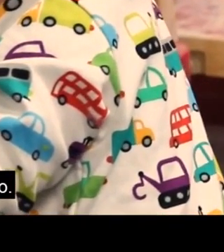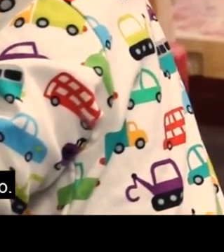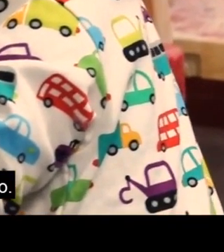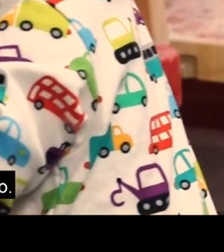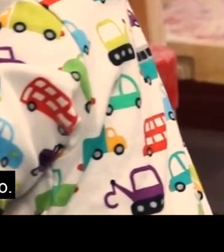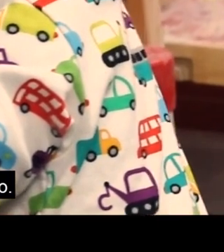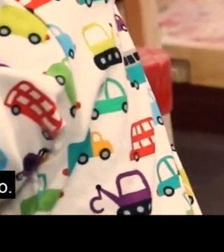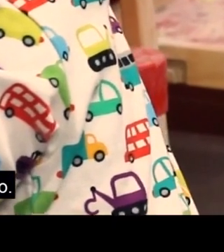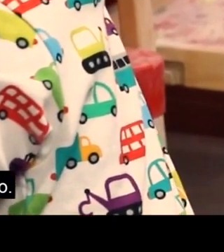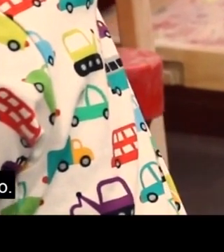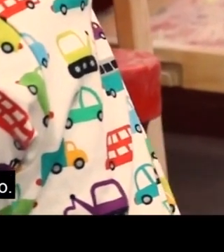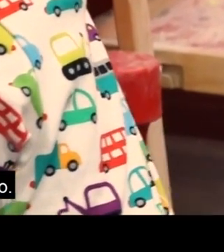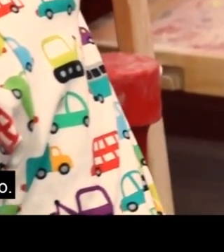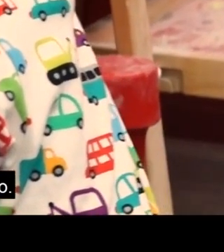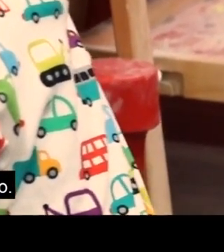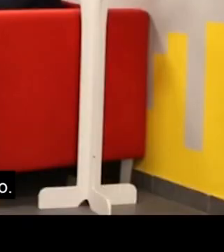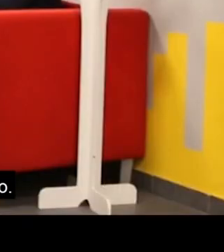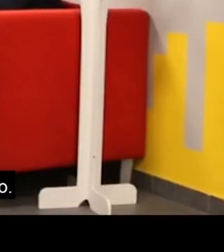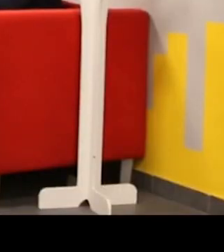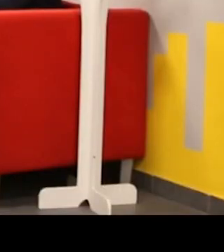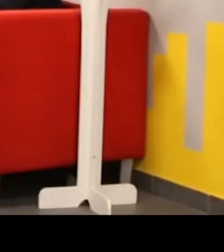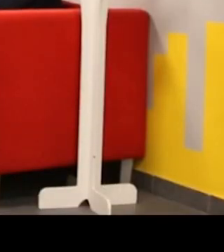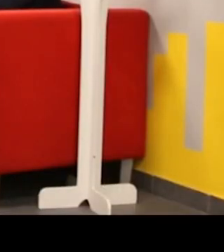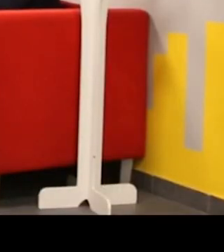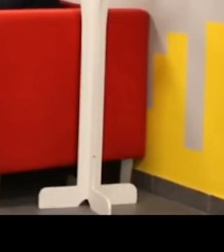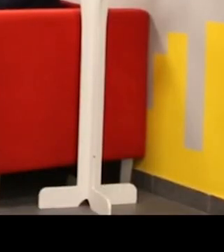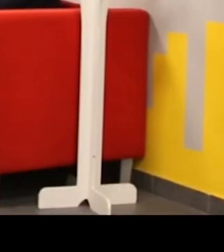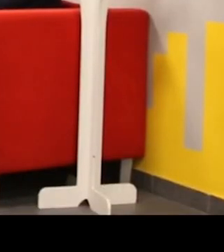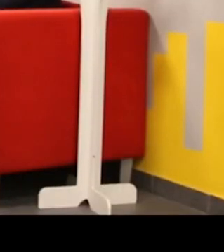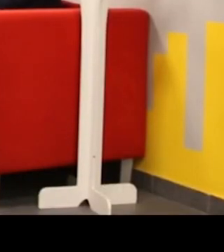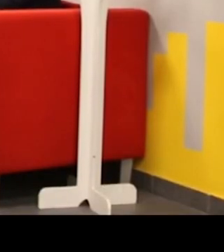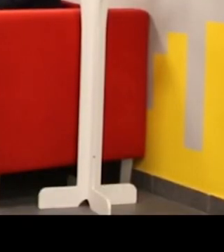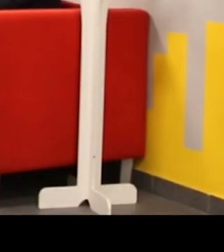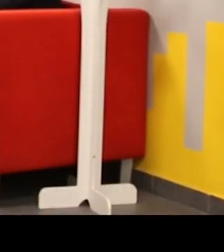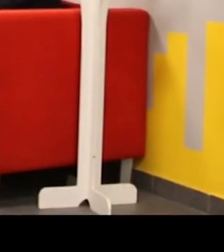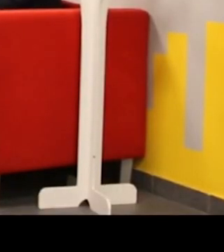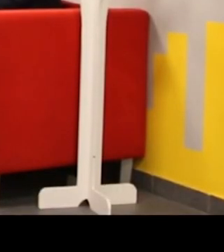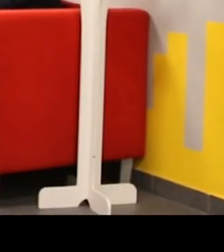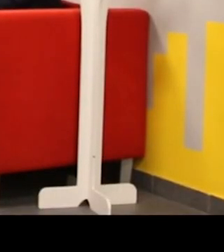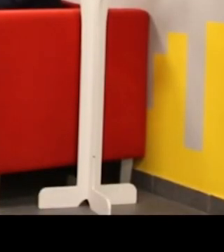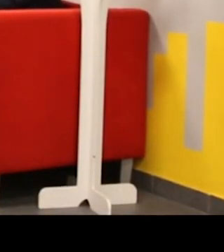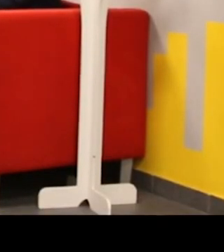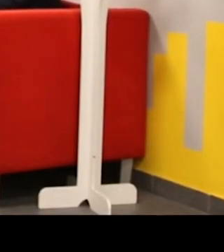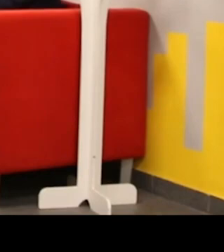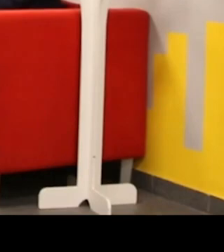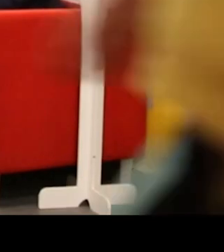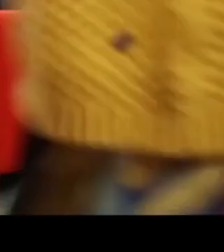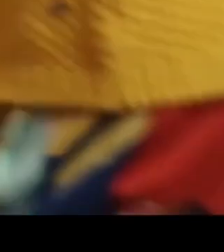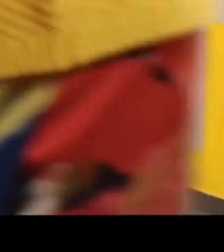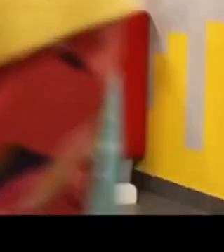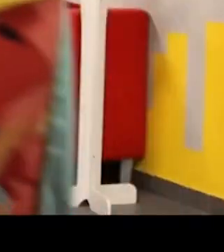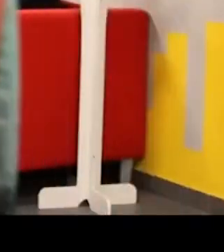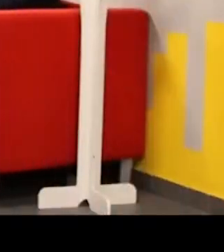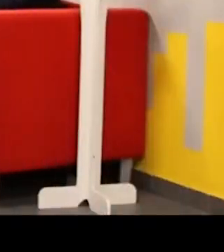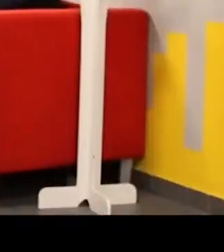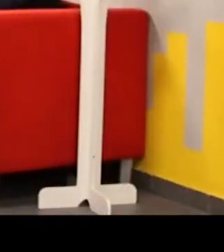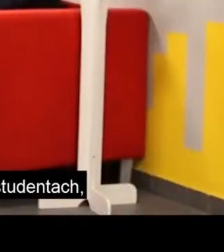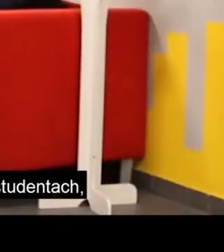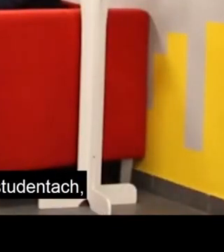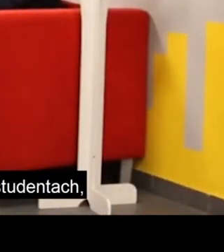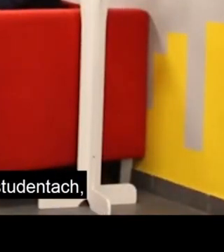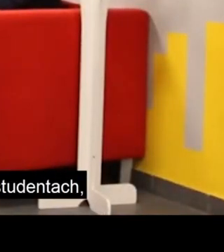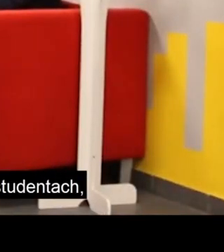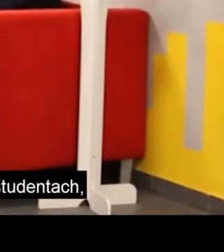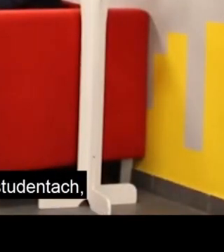znajdą dla siebie coś interesującego. Kamera stop. Proszę, zmieniamy flamingi na misie.